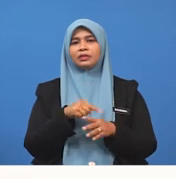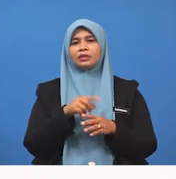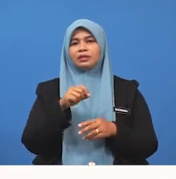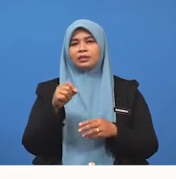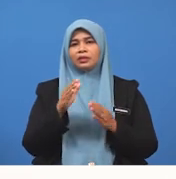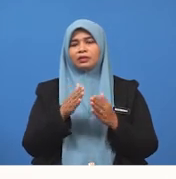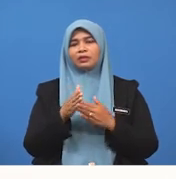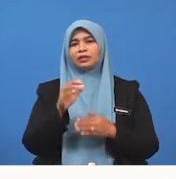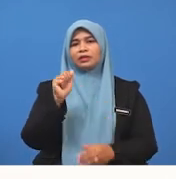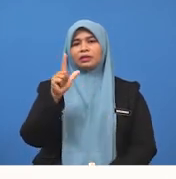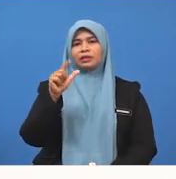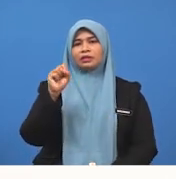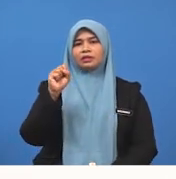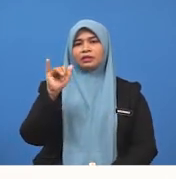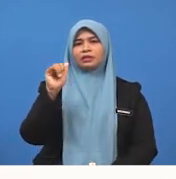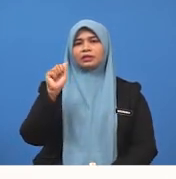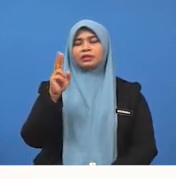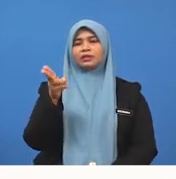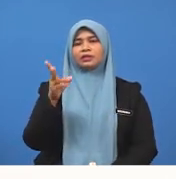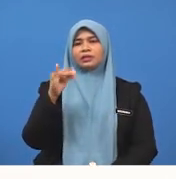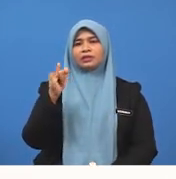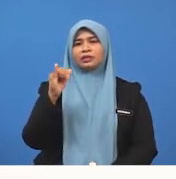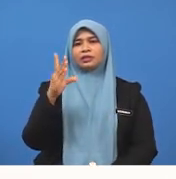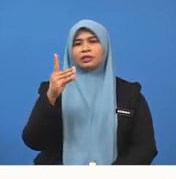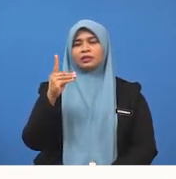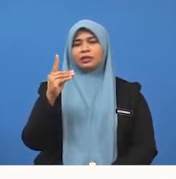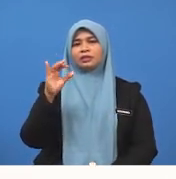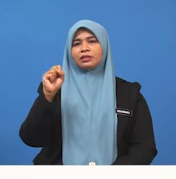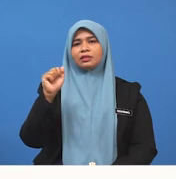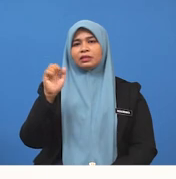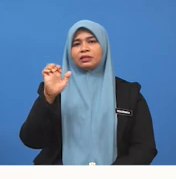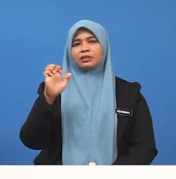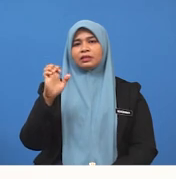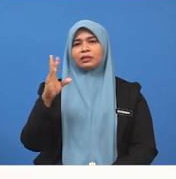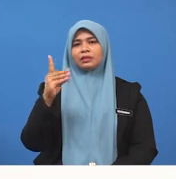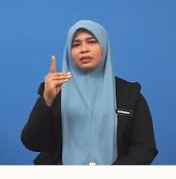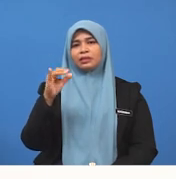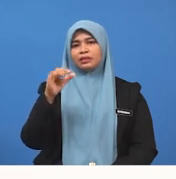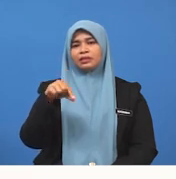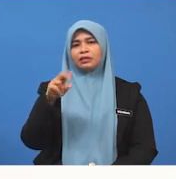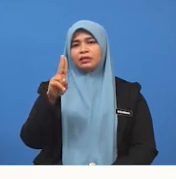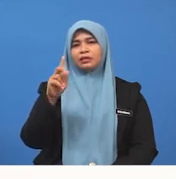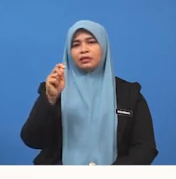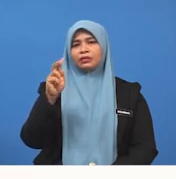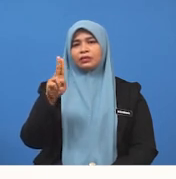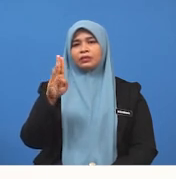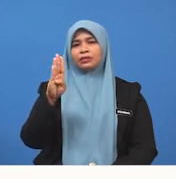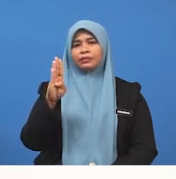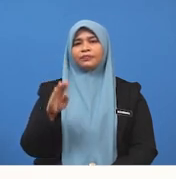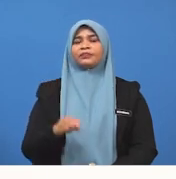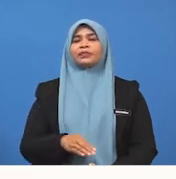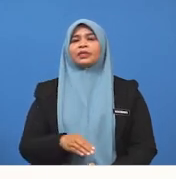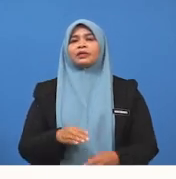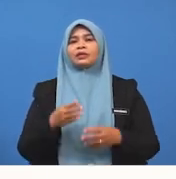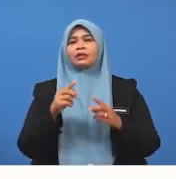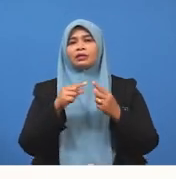oleh Syahid Sayyid quthub band Ibrohim kitab tafsir ini satu-satunya dalam kajian